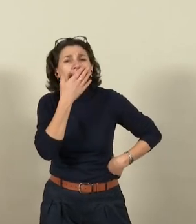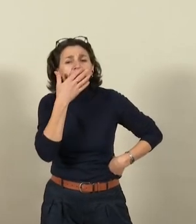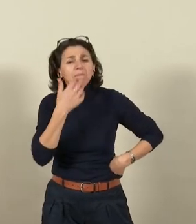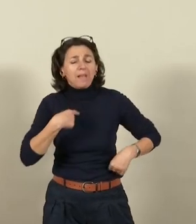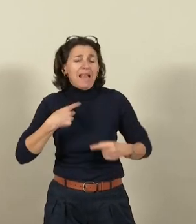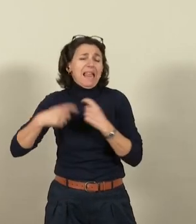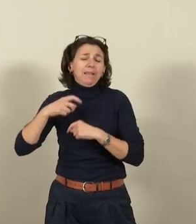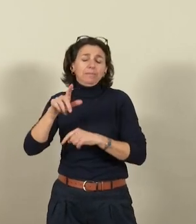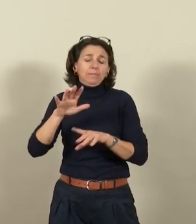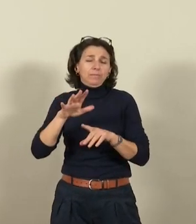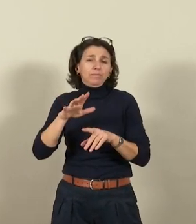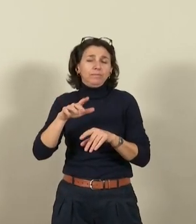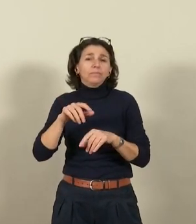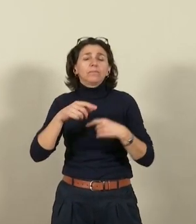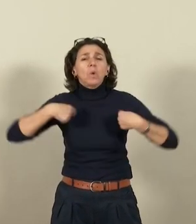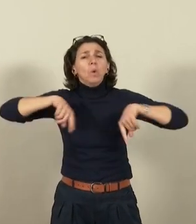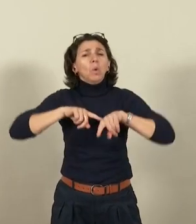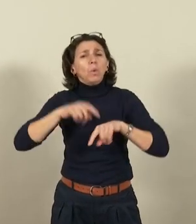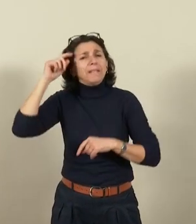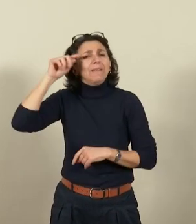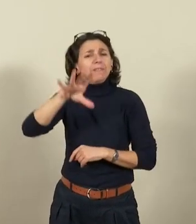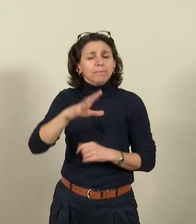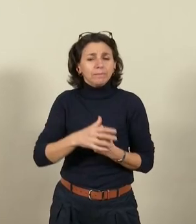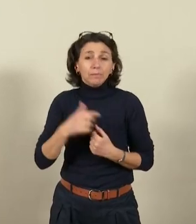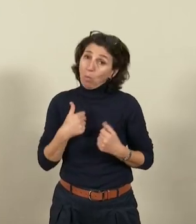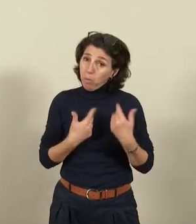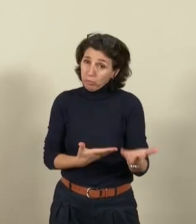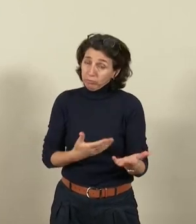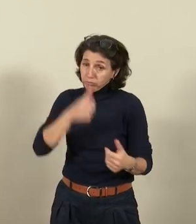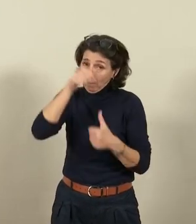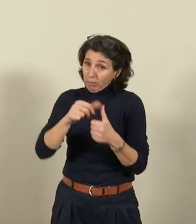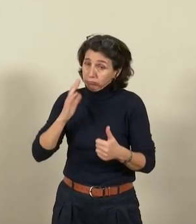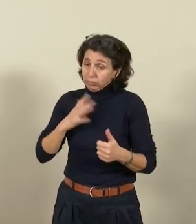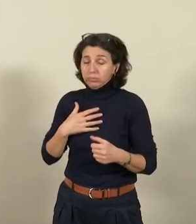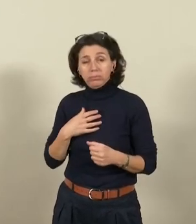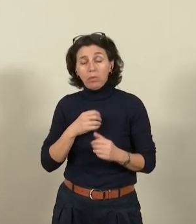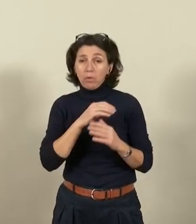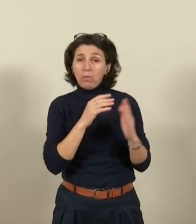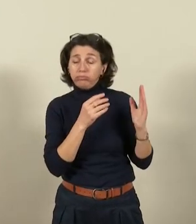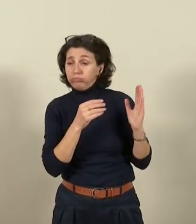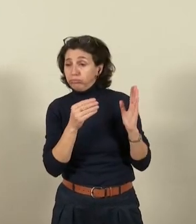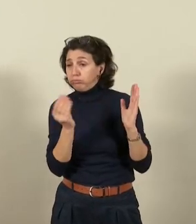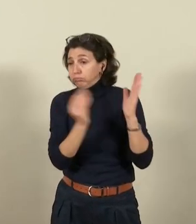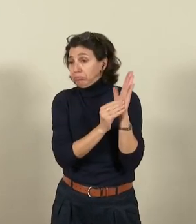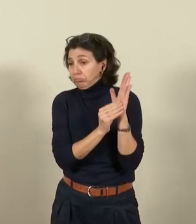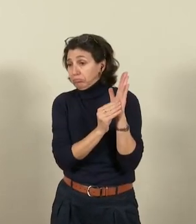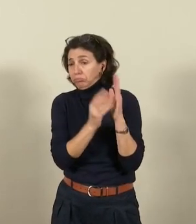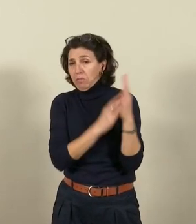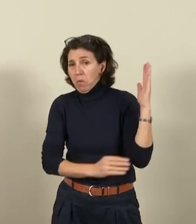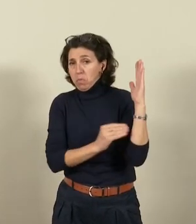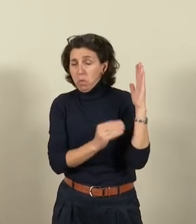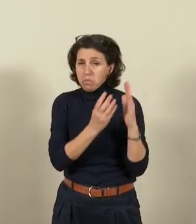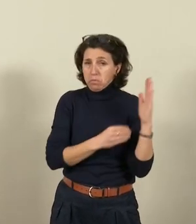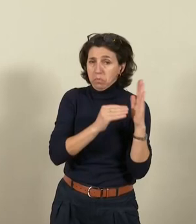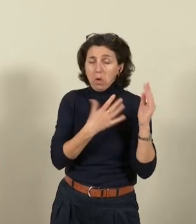reviens sur la sur la sur le comité d'avis on avait proposé il y a un an d'ailleurs c'est moi qui l'AVA proposé un amendement où on disait s'agissant de de de la délibération sur Sport